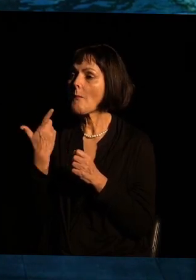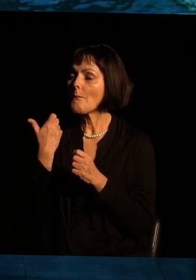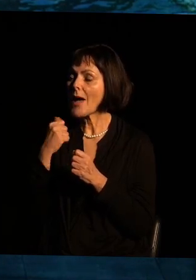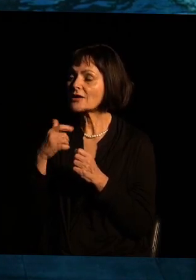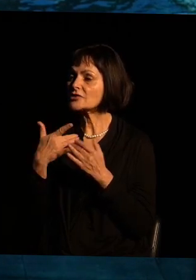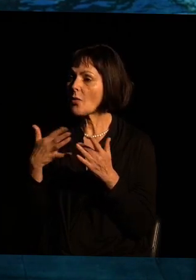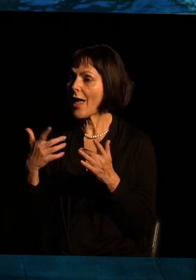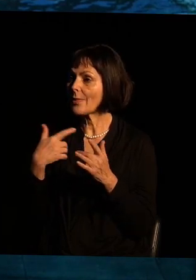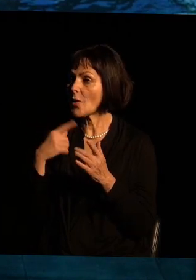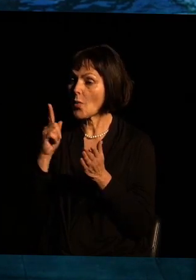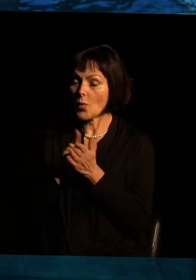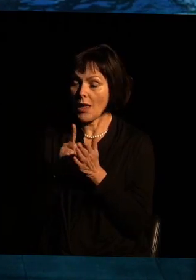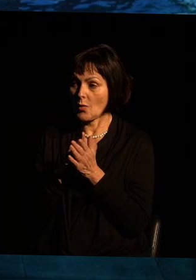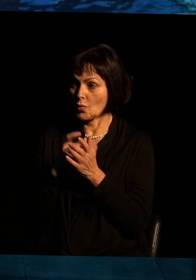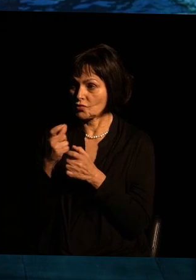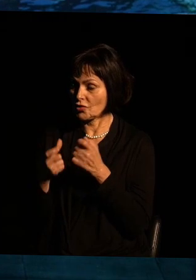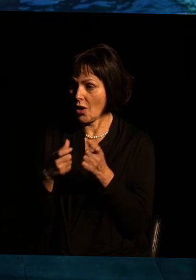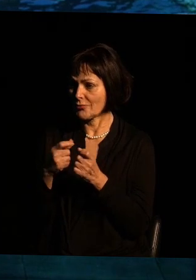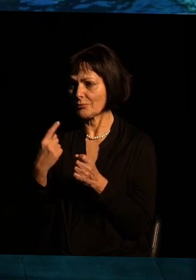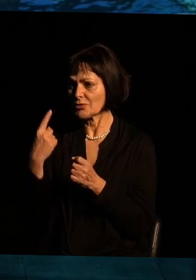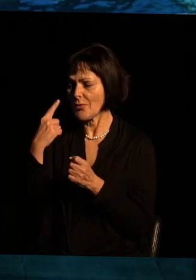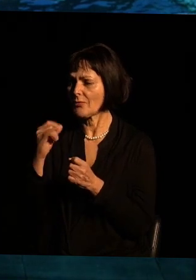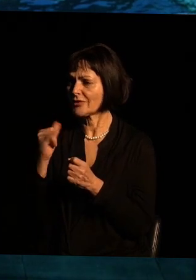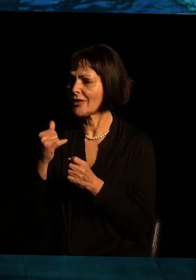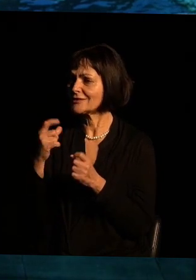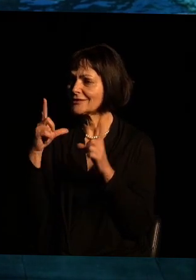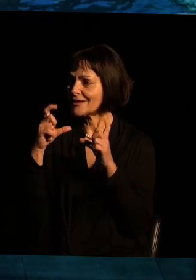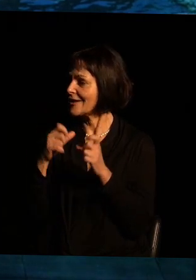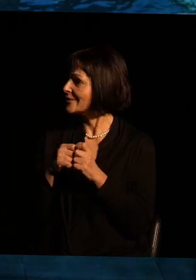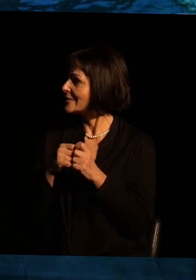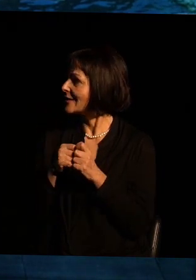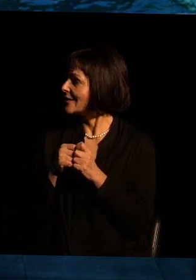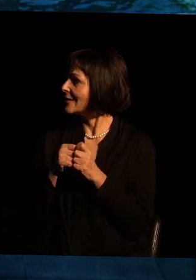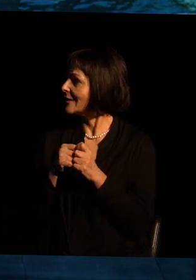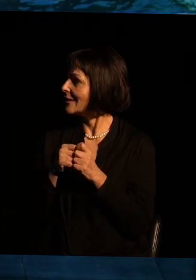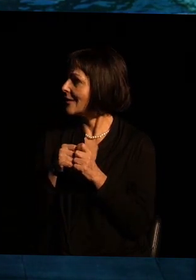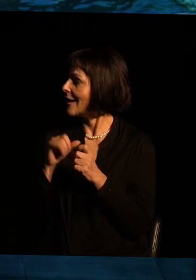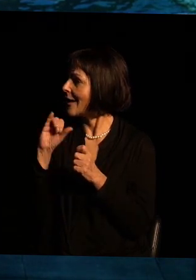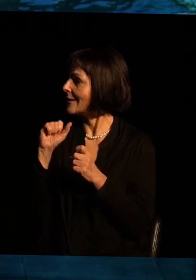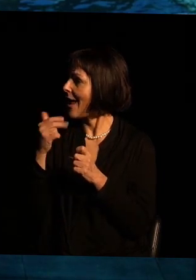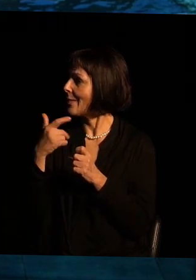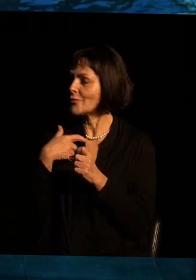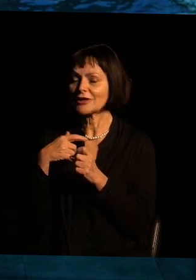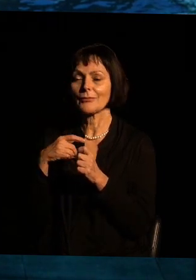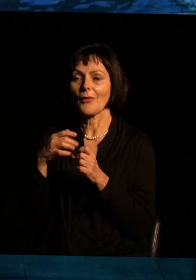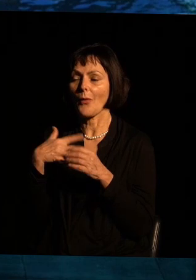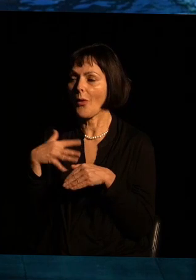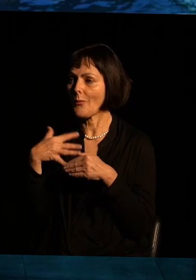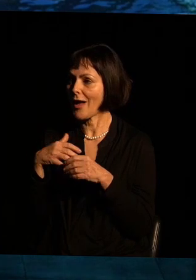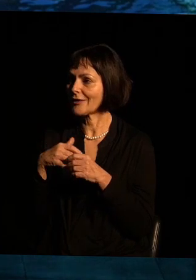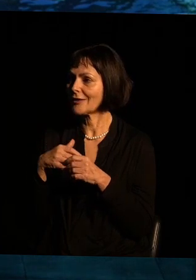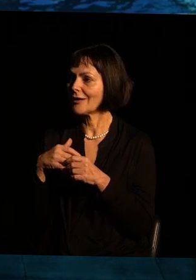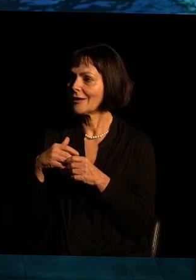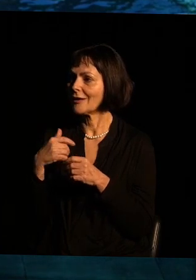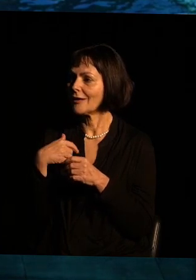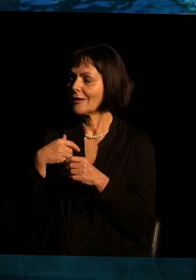ładny szczyt udało się zrobić. Przypomnij trochę, to jest kultowe zdjęcie z Januszem, tam wymienialiście się w tym Bajorku. Także no tak, tam kiedyś